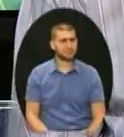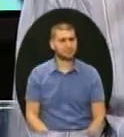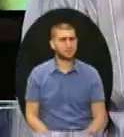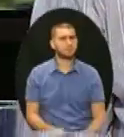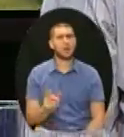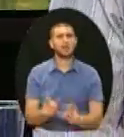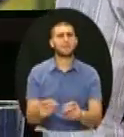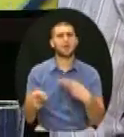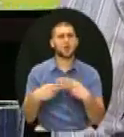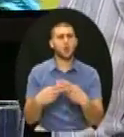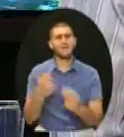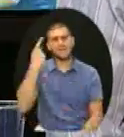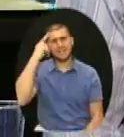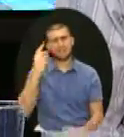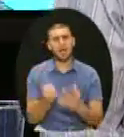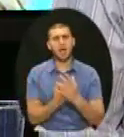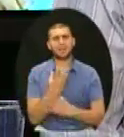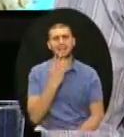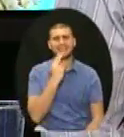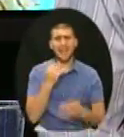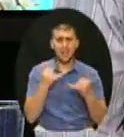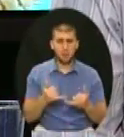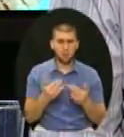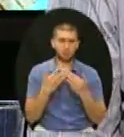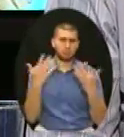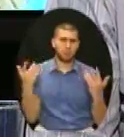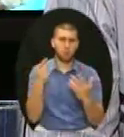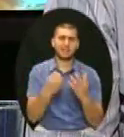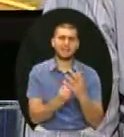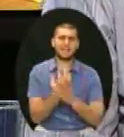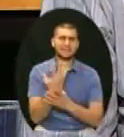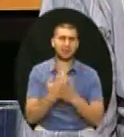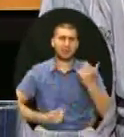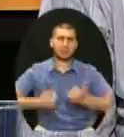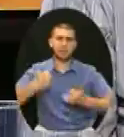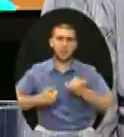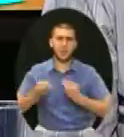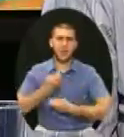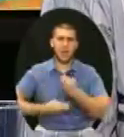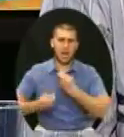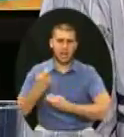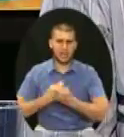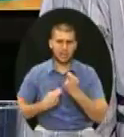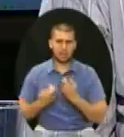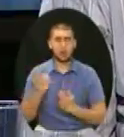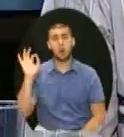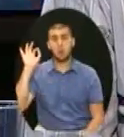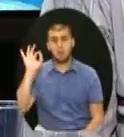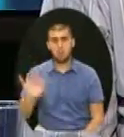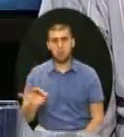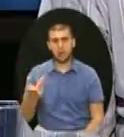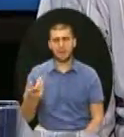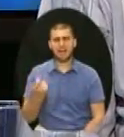שאדם מקורב אליו יזם את הקמת ישראל היום, אז בוודאי הוא יצר תחרות כלכלית שפגעה